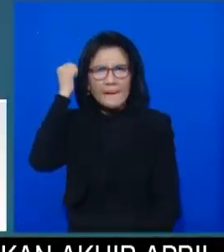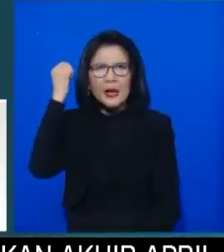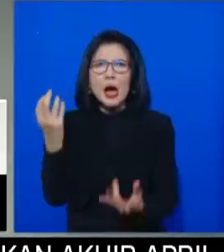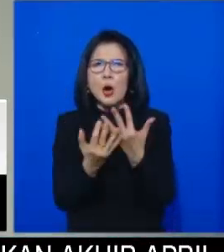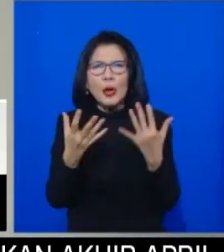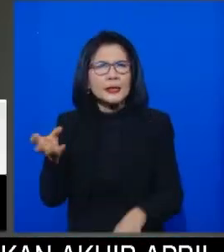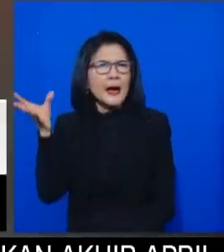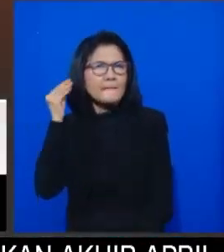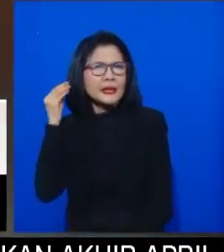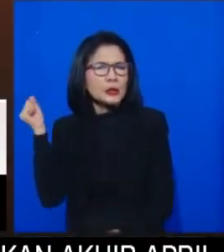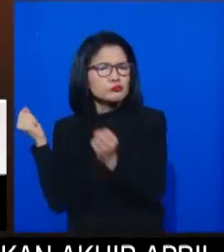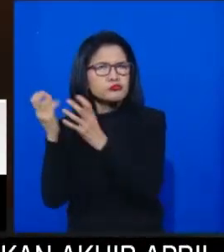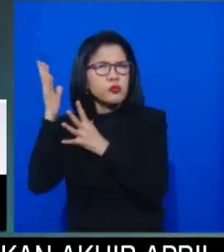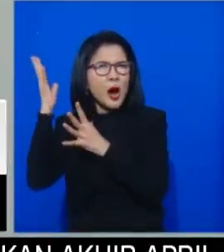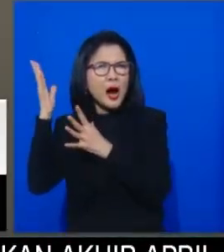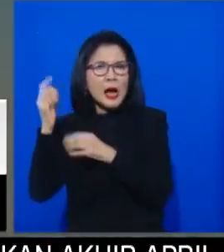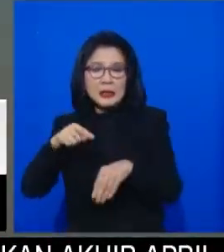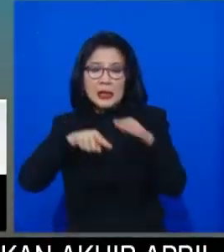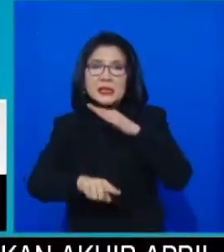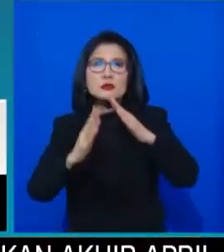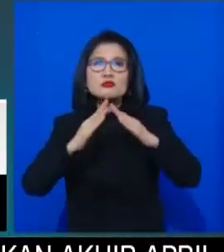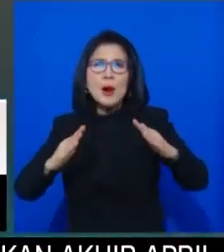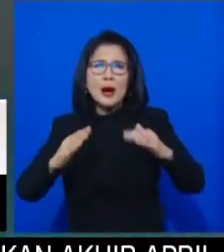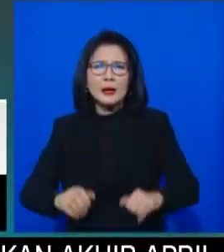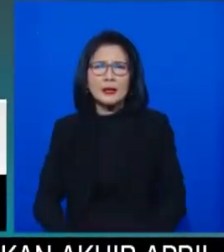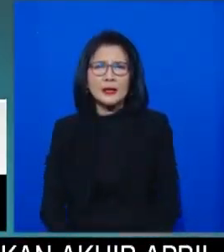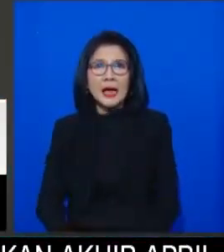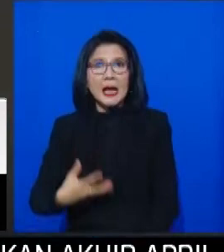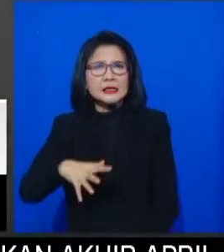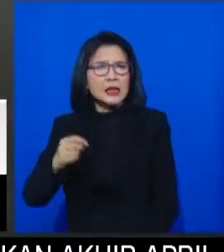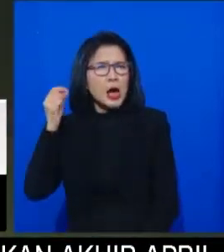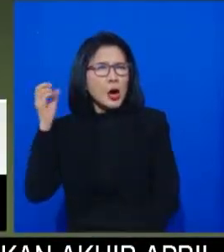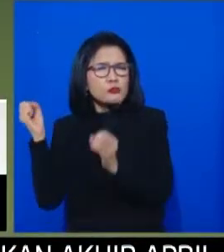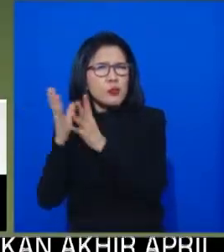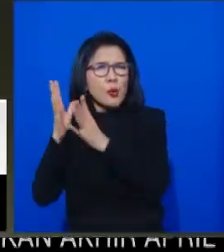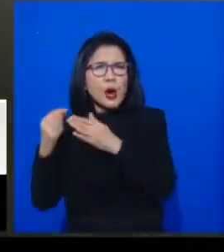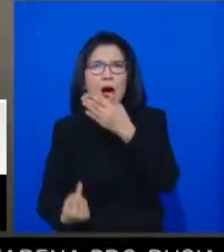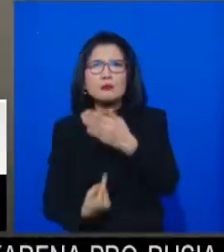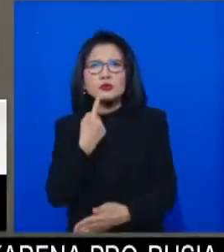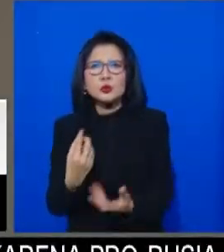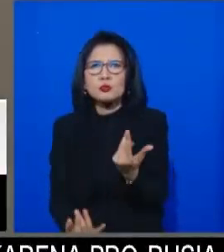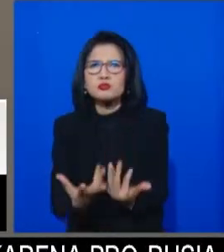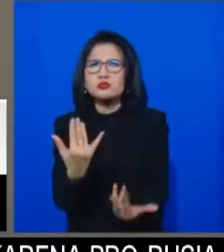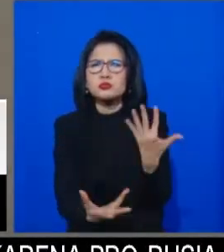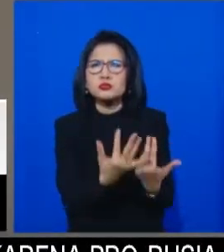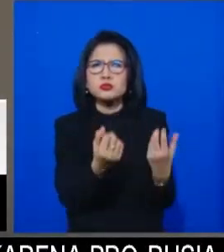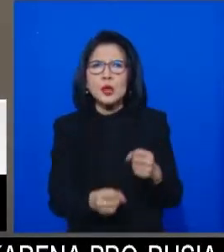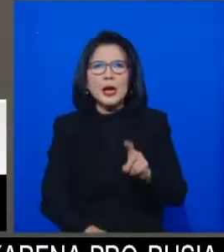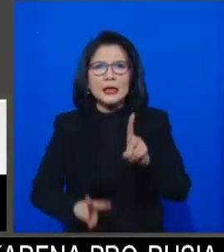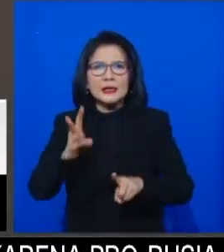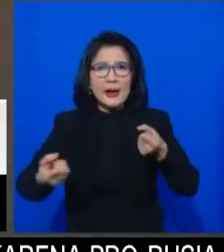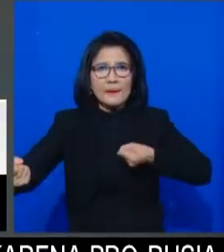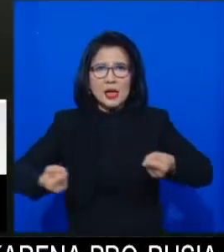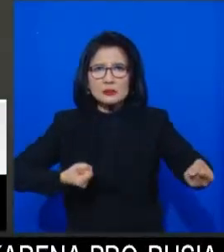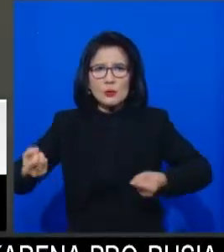mendengar suara keras seperti ledakan dari dalam salah satu rumah. Setelah suara ledakan kemudian muncul kobaran api. 13 unit mobil